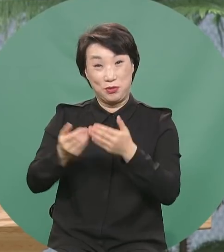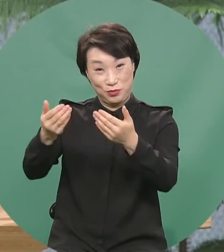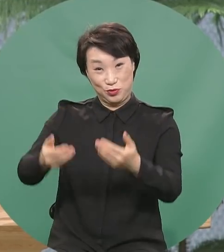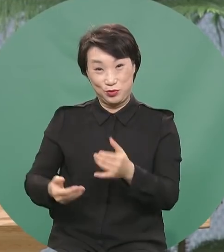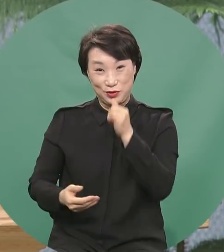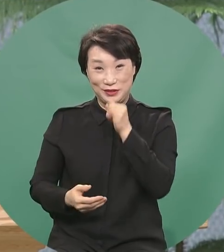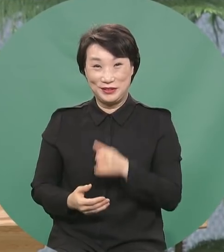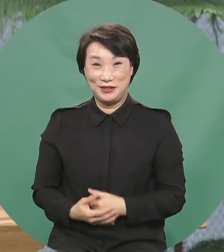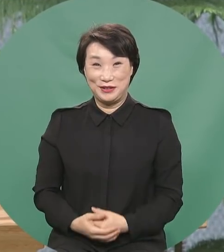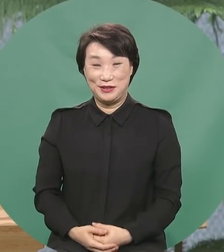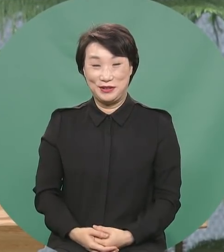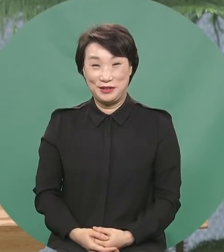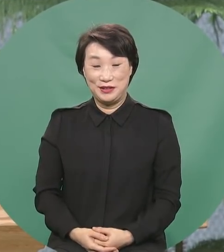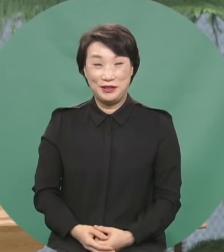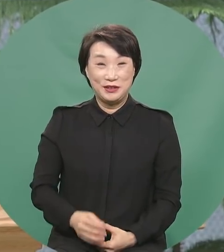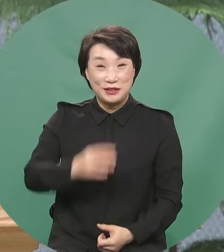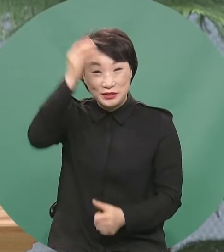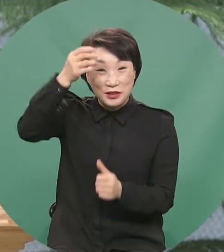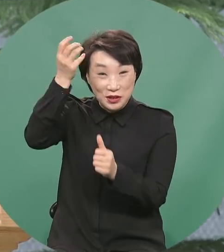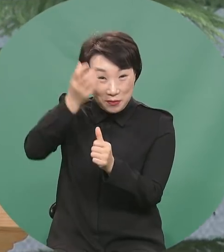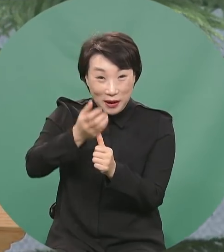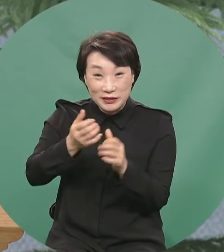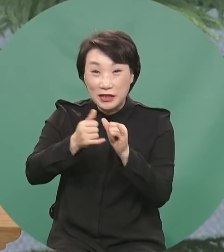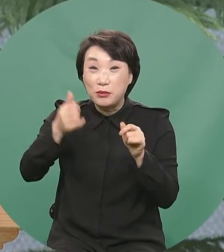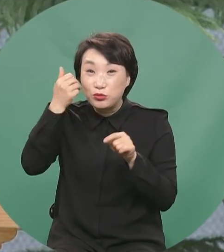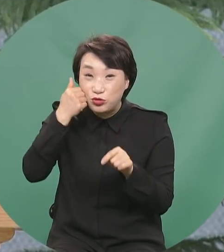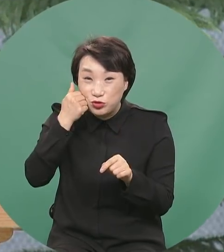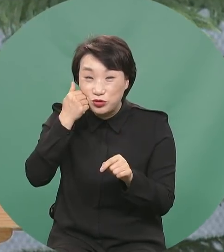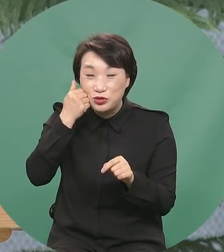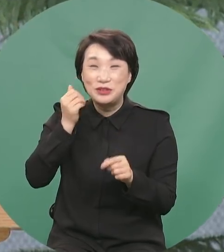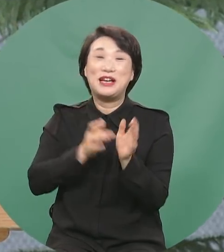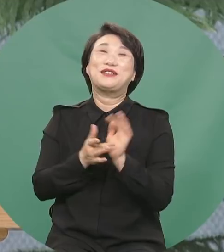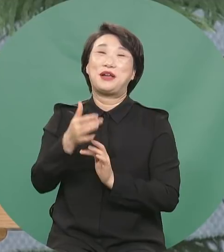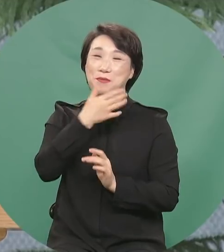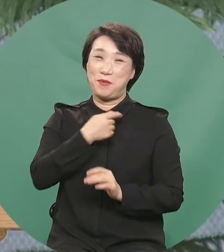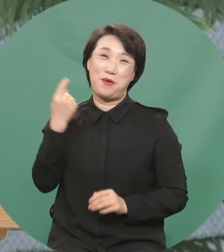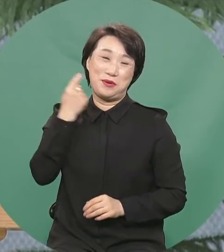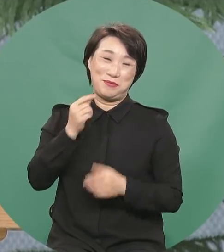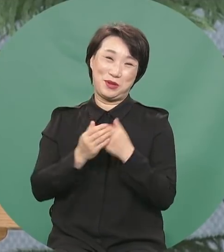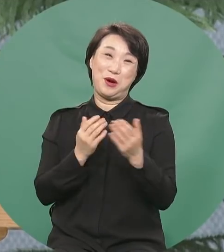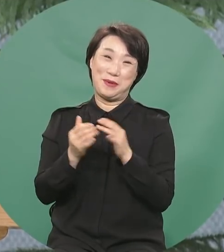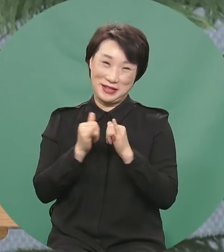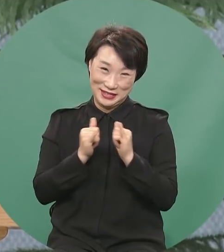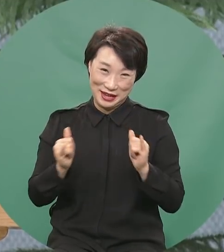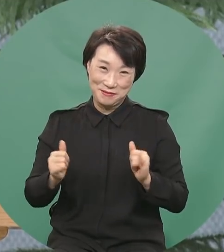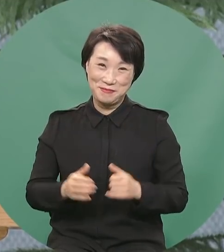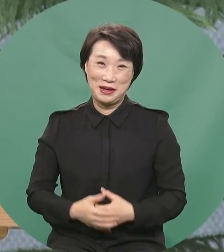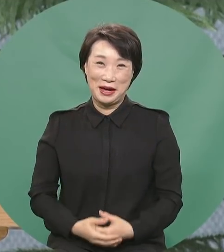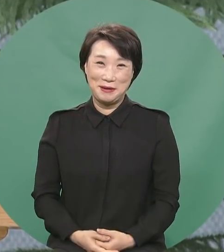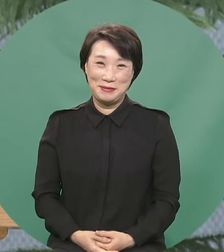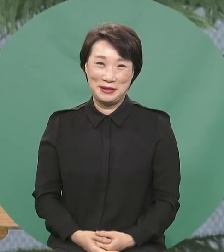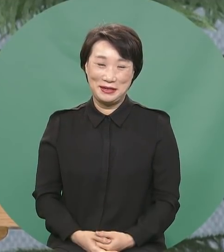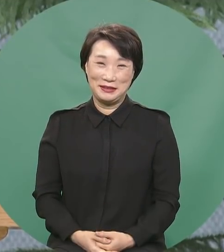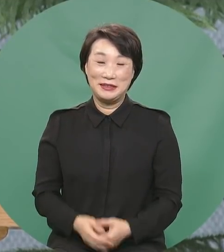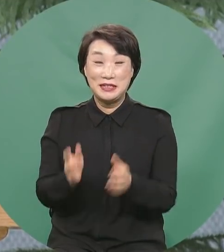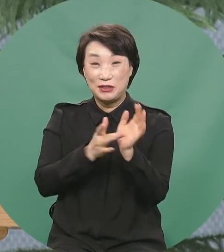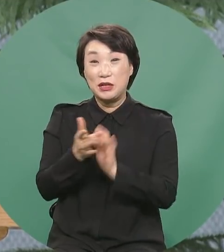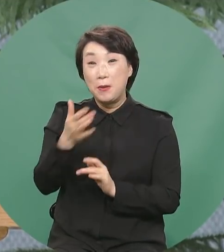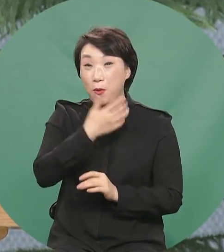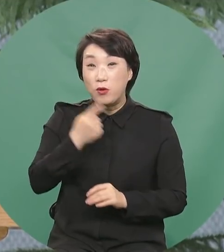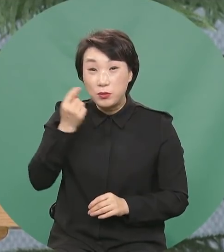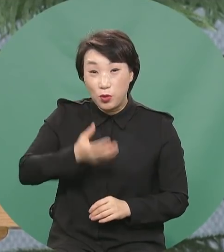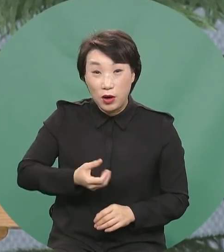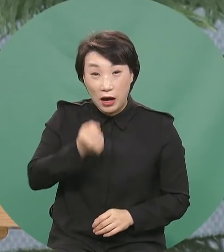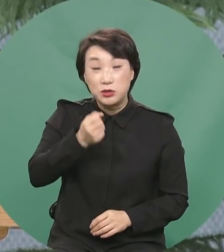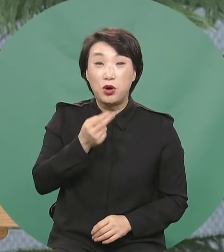분이니 그래서 성령 받은 자가 누구냐? 예수의 복음을 경험한 자입니다. 예수의 복음이